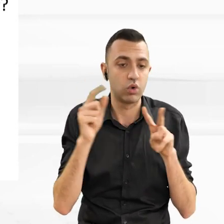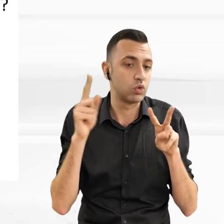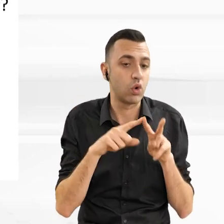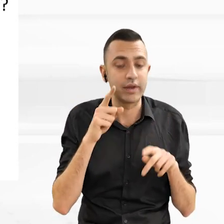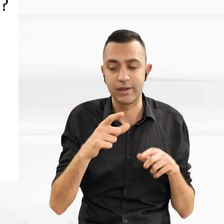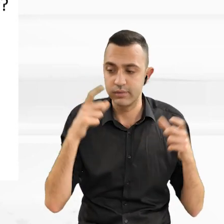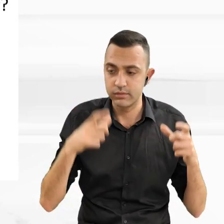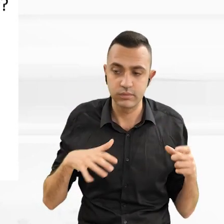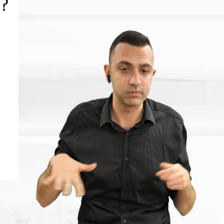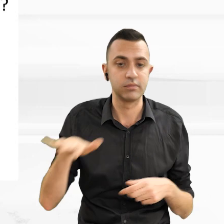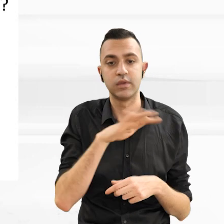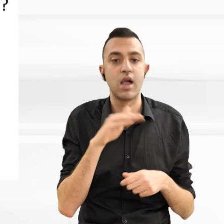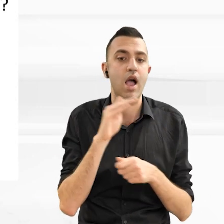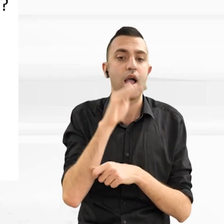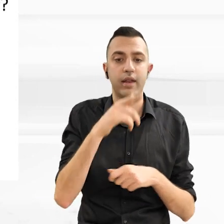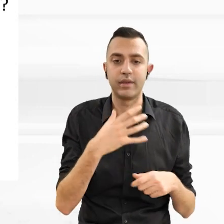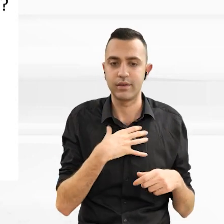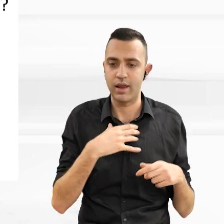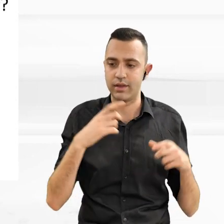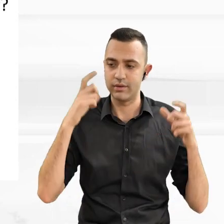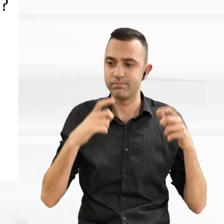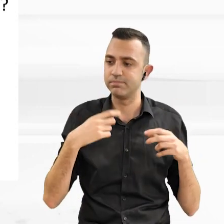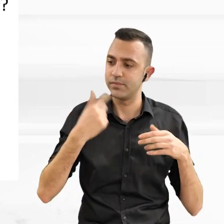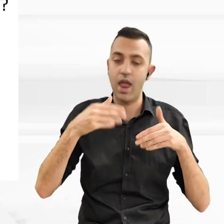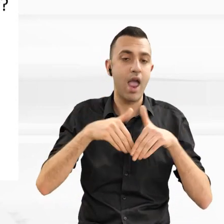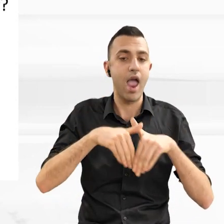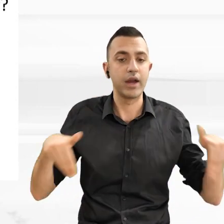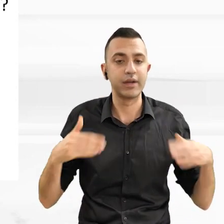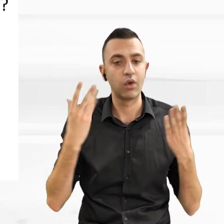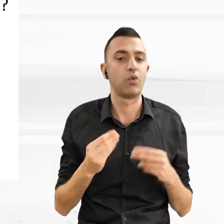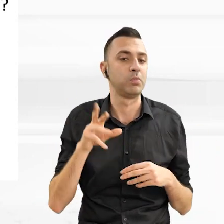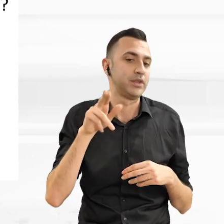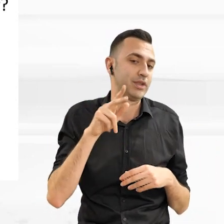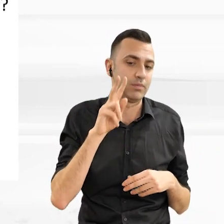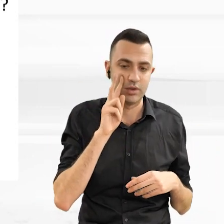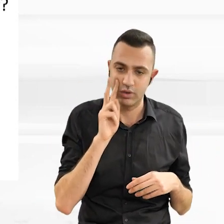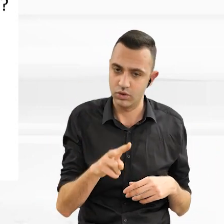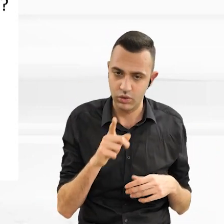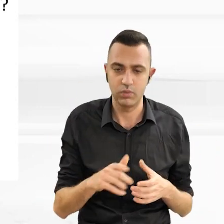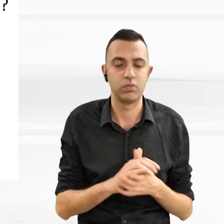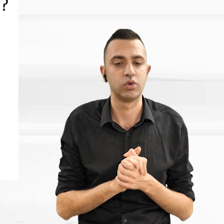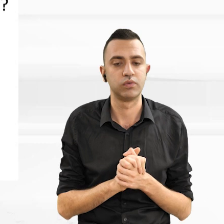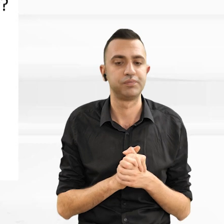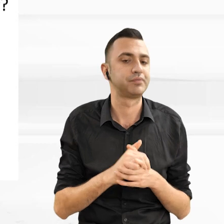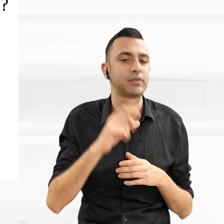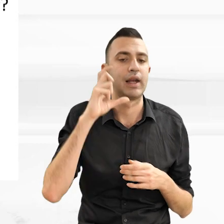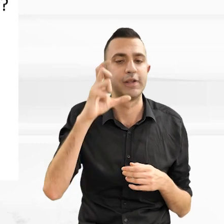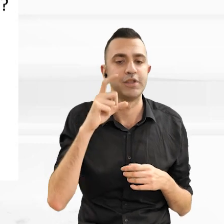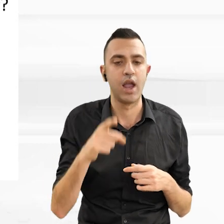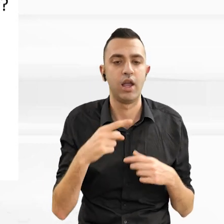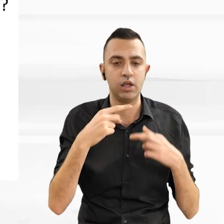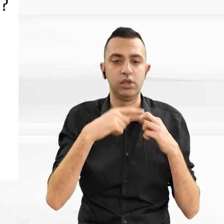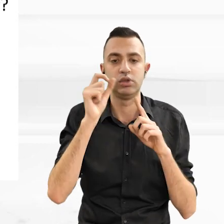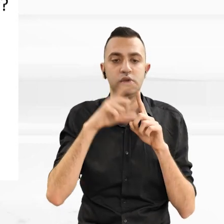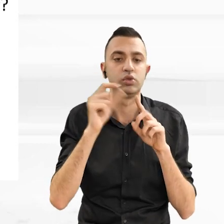dinin çevresindeki rekabet ortamında kendini engellenmiş hissetmesi Hayır herhangi bir rekabet ortamından da bahsetmiyor C seçeneğinde